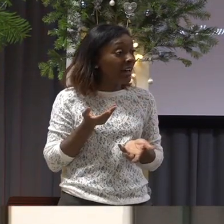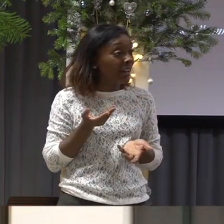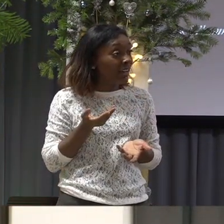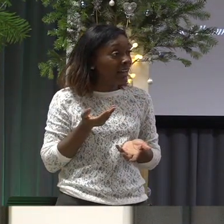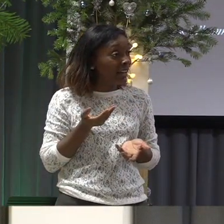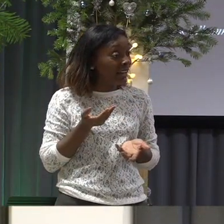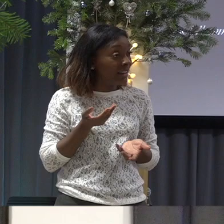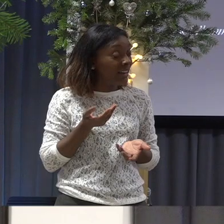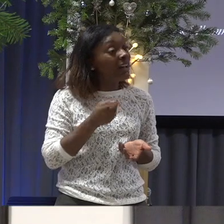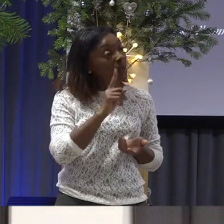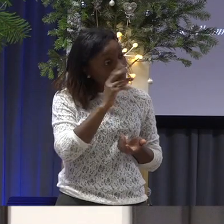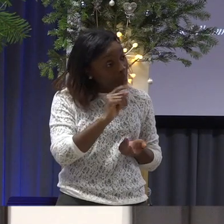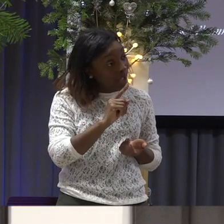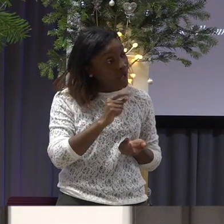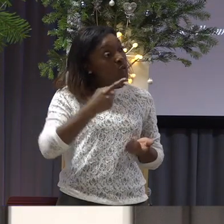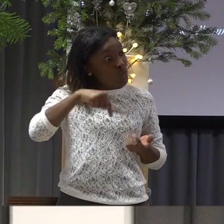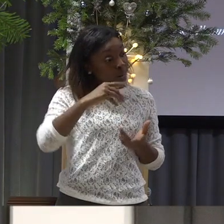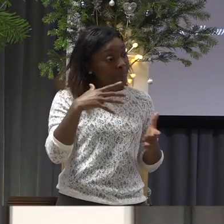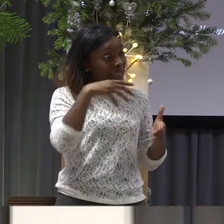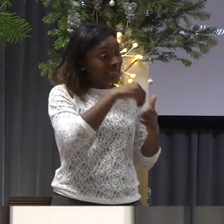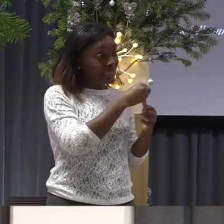On n'est pas du monde, mais on est dans le monde. Hein.